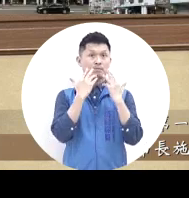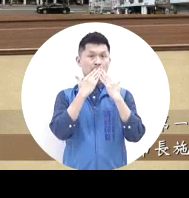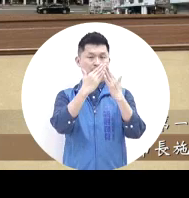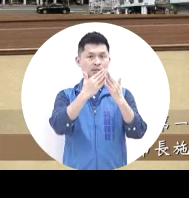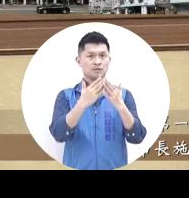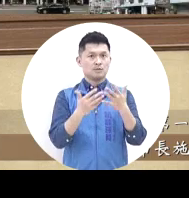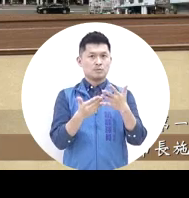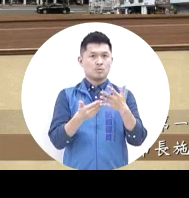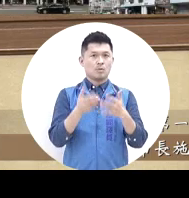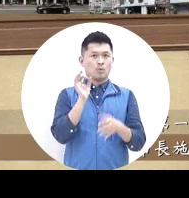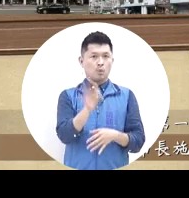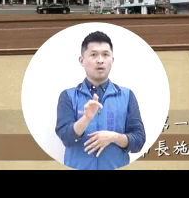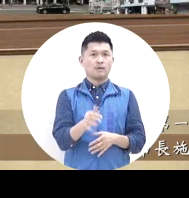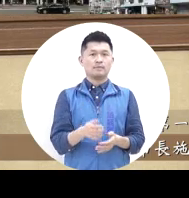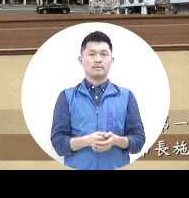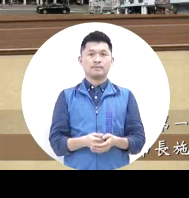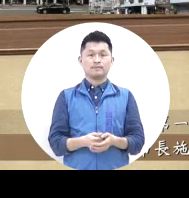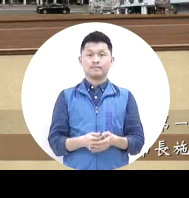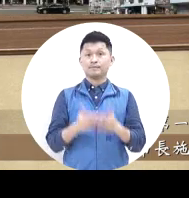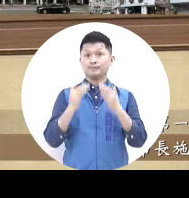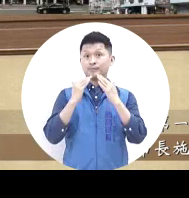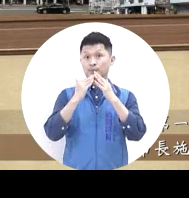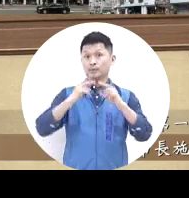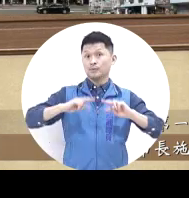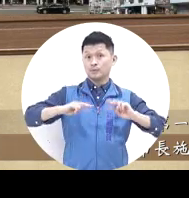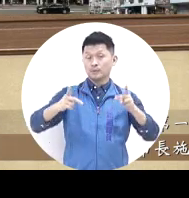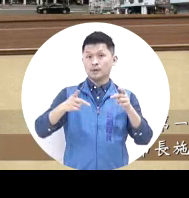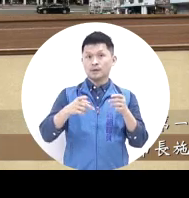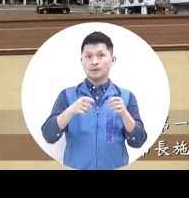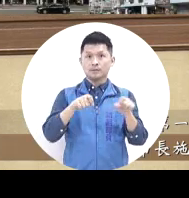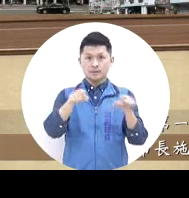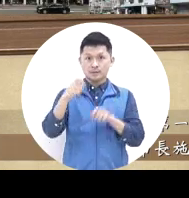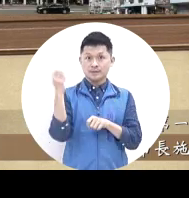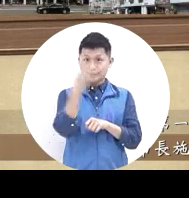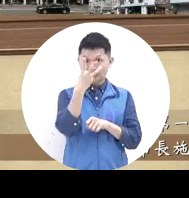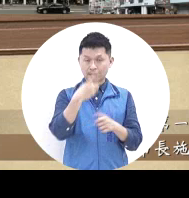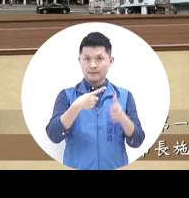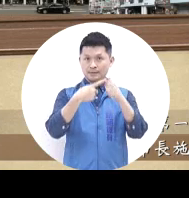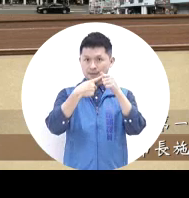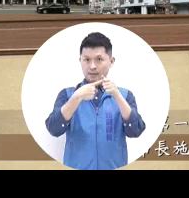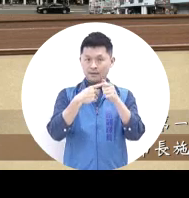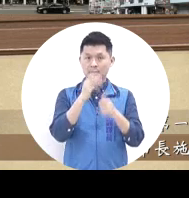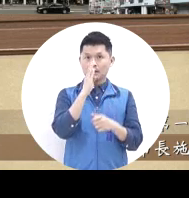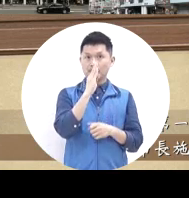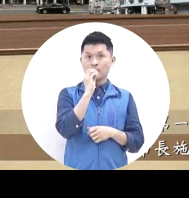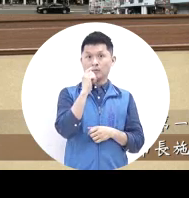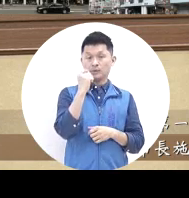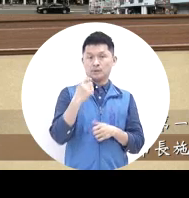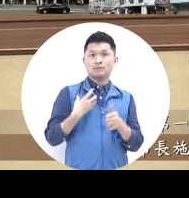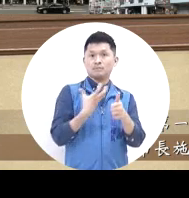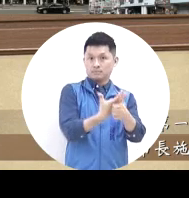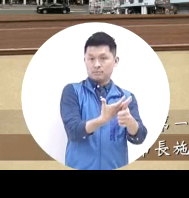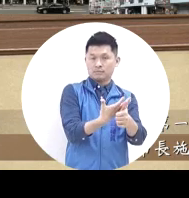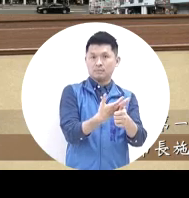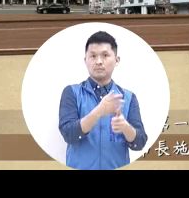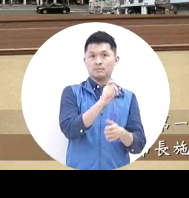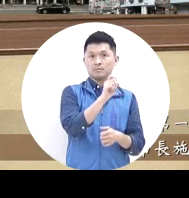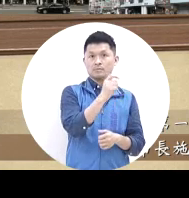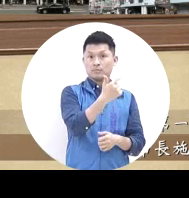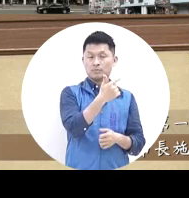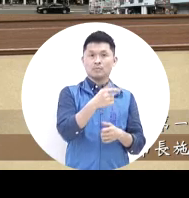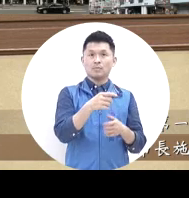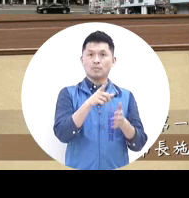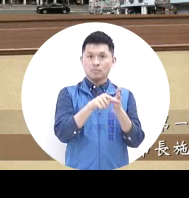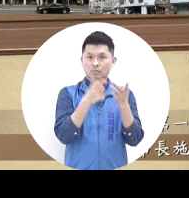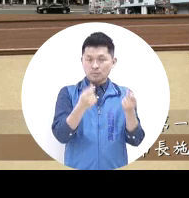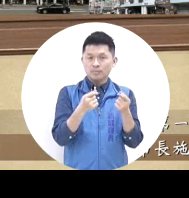所以我们在都更3件里面，第1件56个 TOD 的案子已经同步进行，